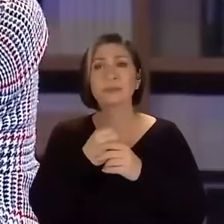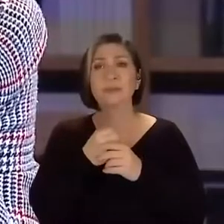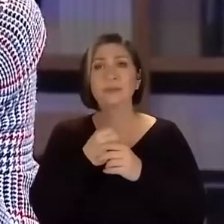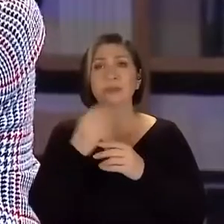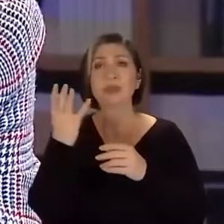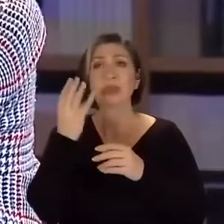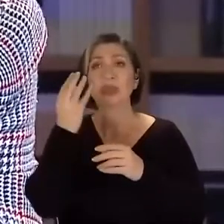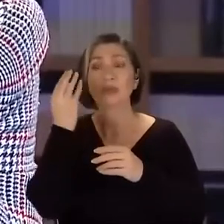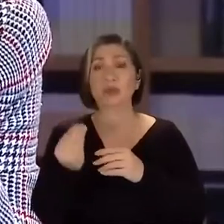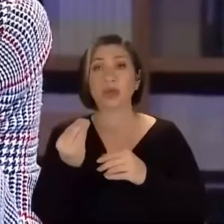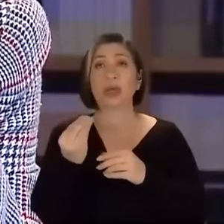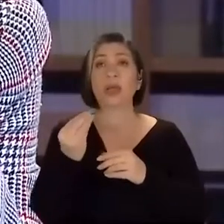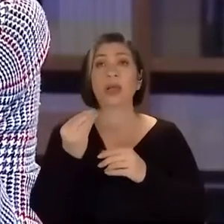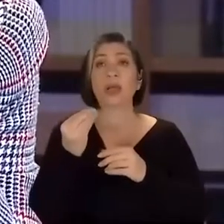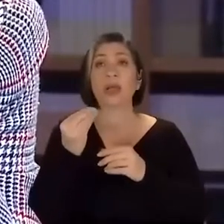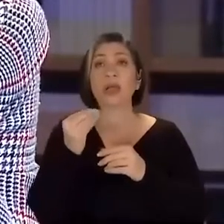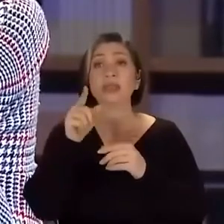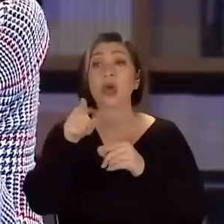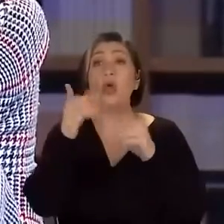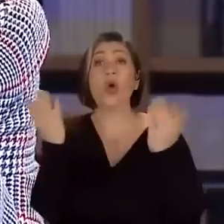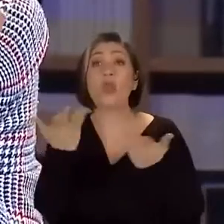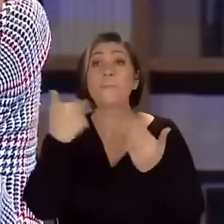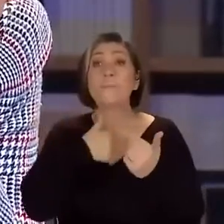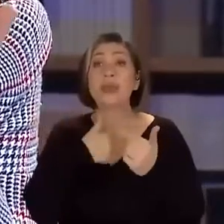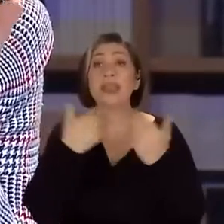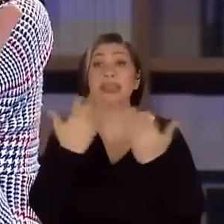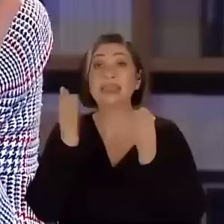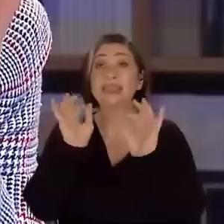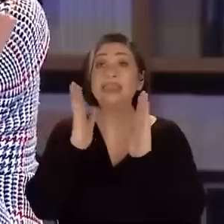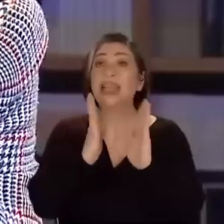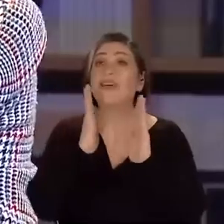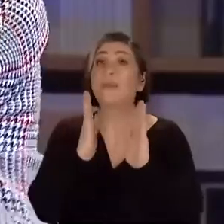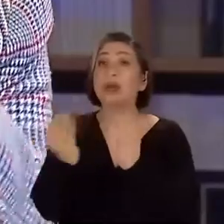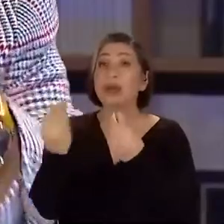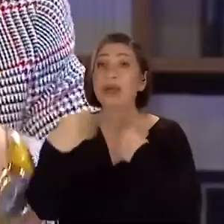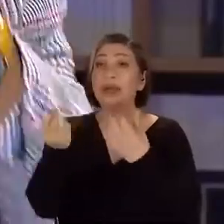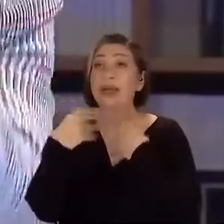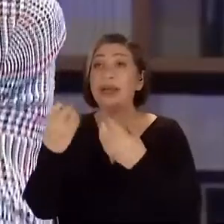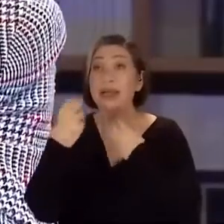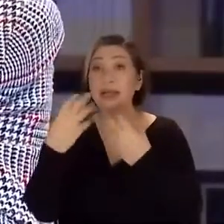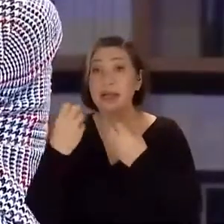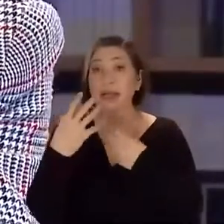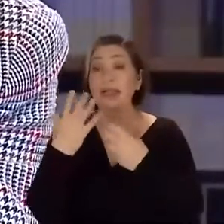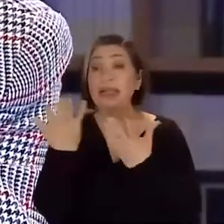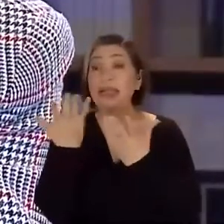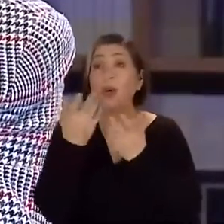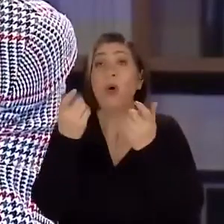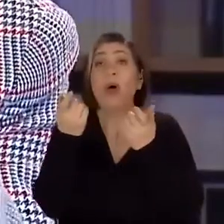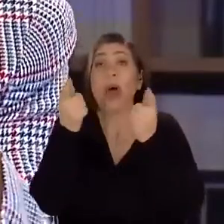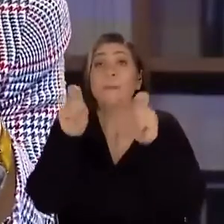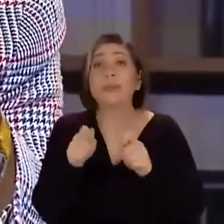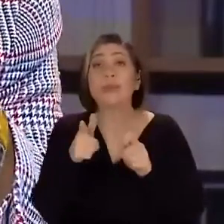güzel sana kredi verdim ama sen onu bana düzenli olarak geri ödeyerek yine bir kredi hak